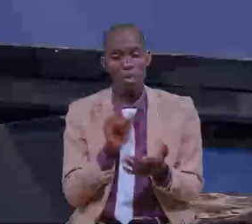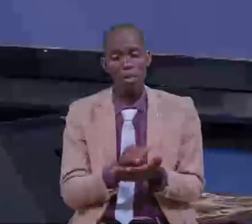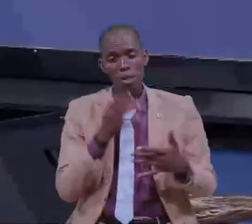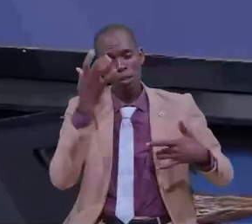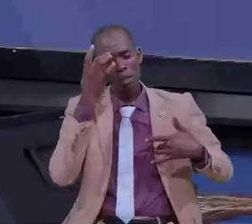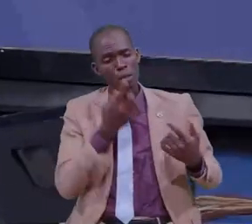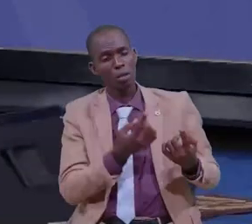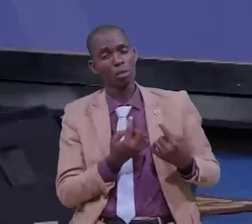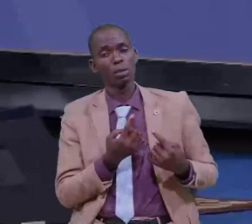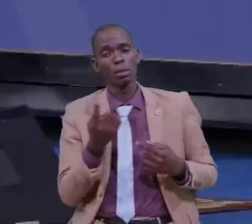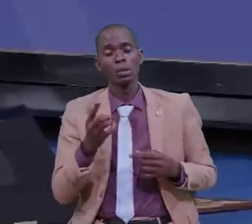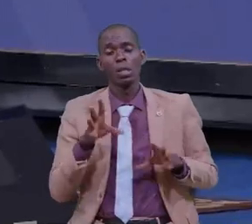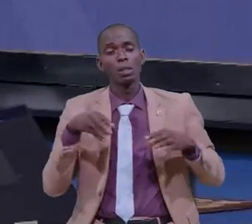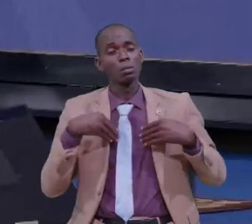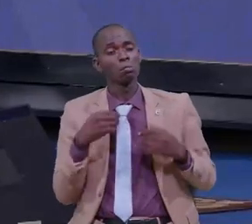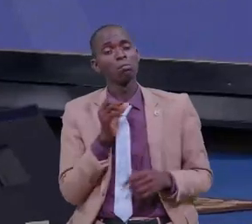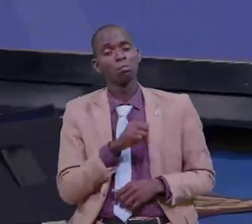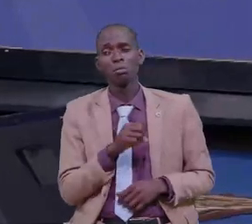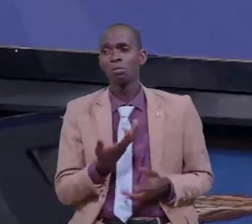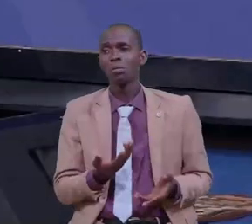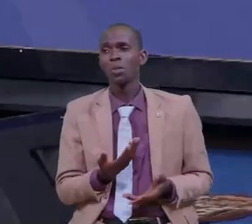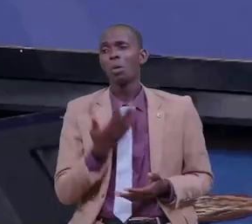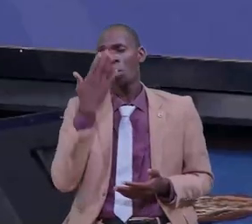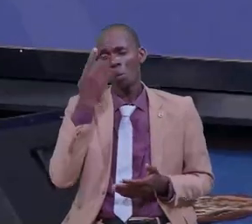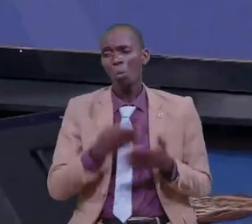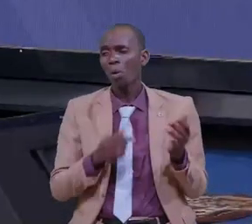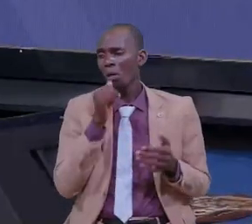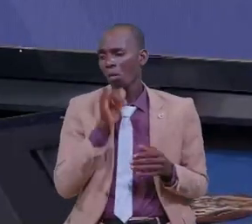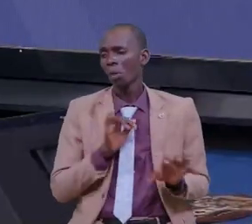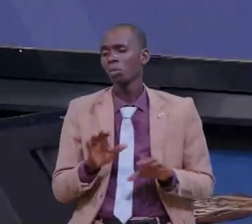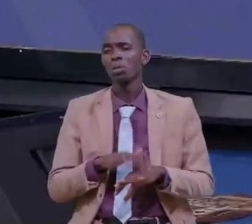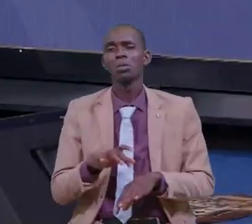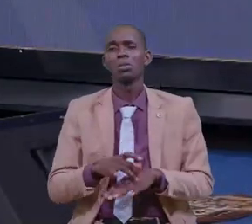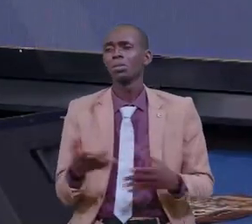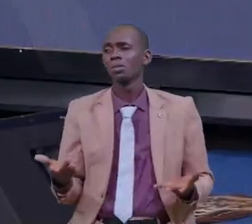vient. Vous dites oui. Qu'est-ce que je fais même ici?